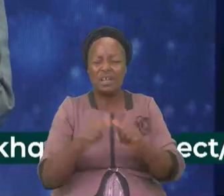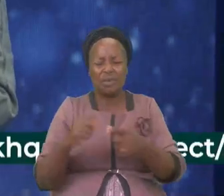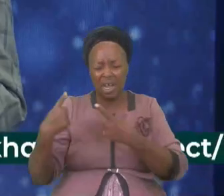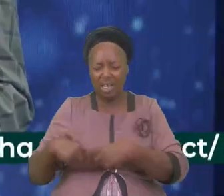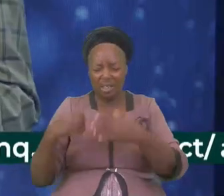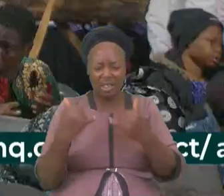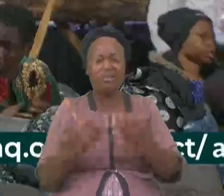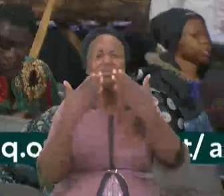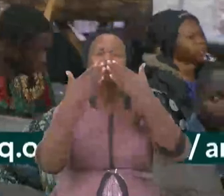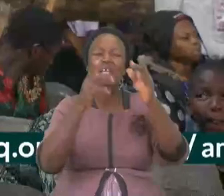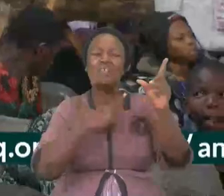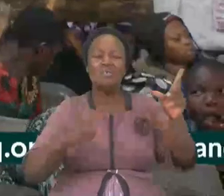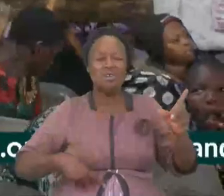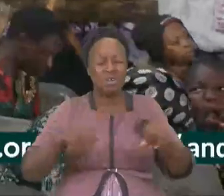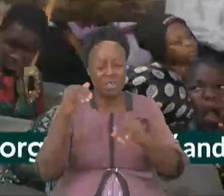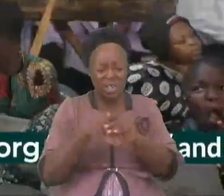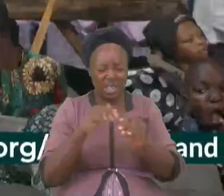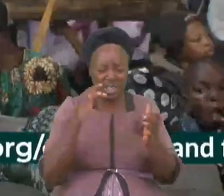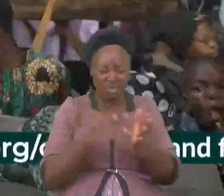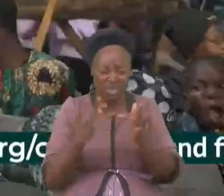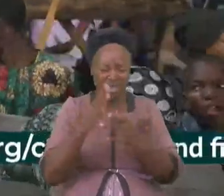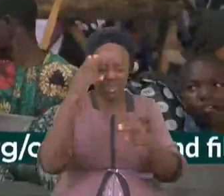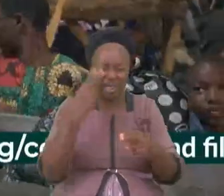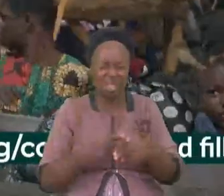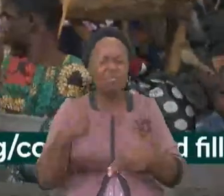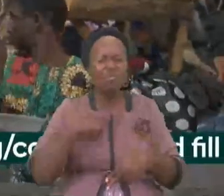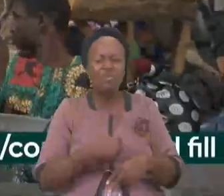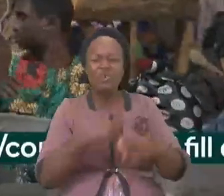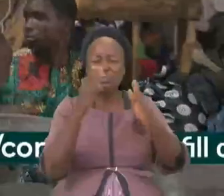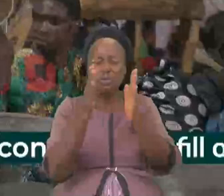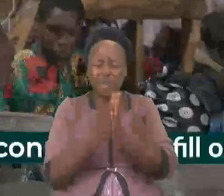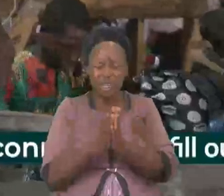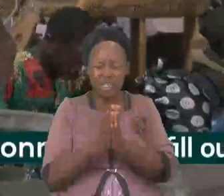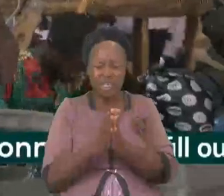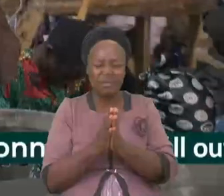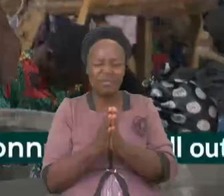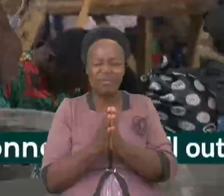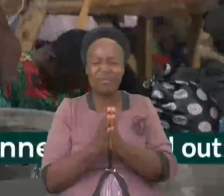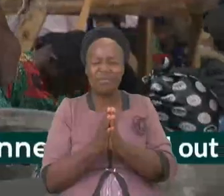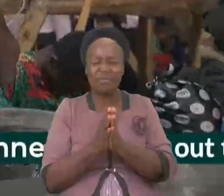cœur maintenant. Merci Seigneur, au nom de Jésus nous prions.